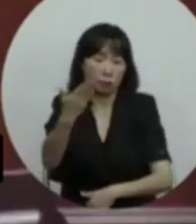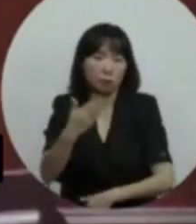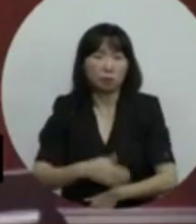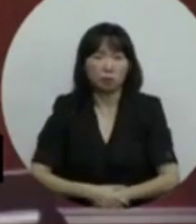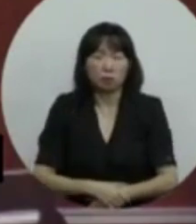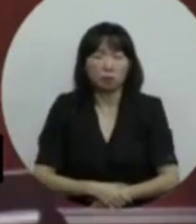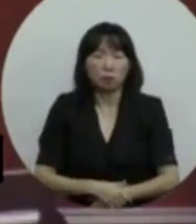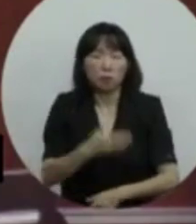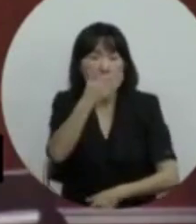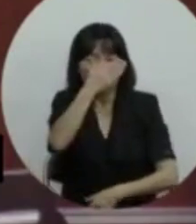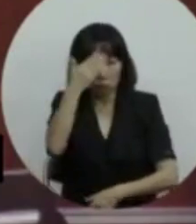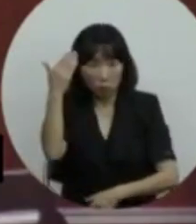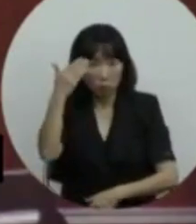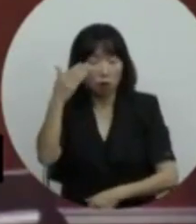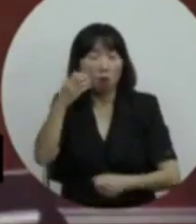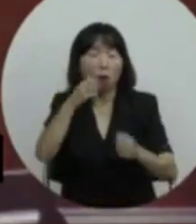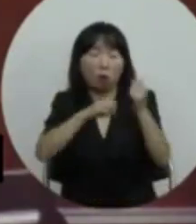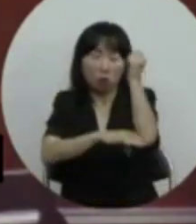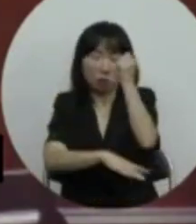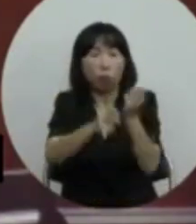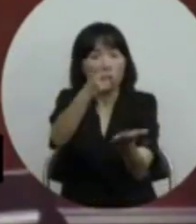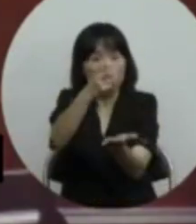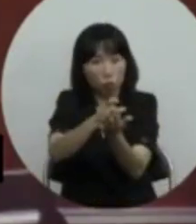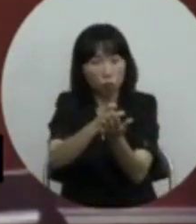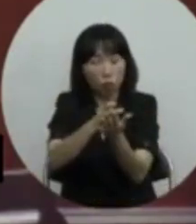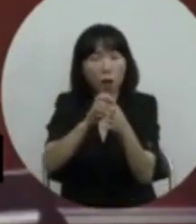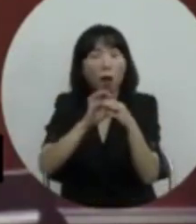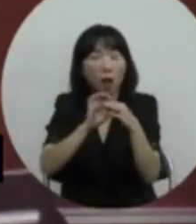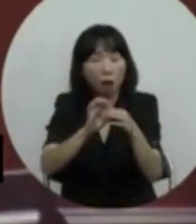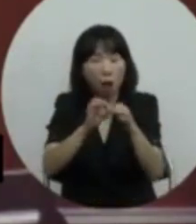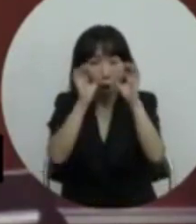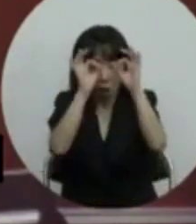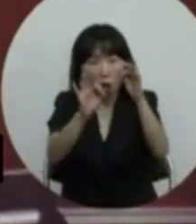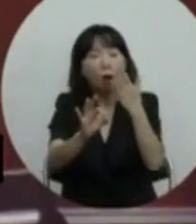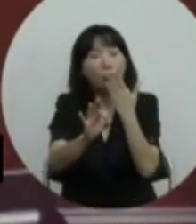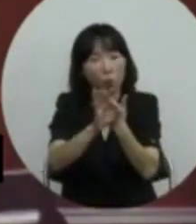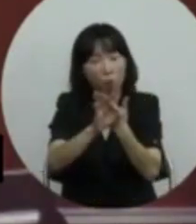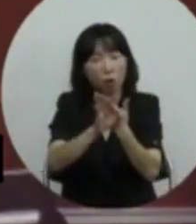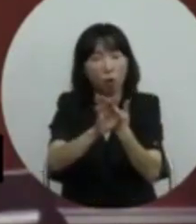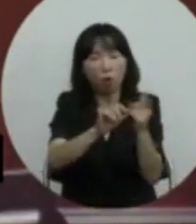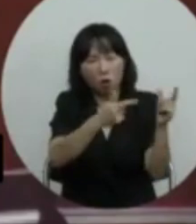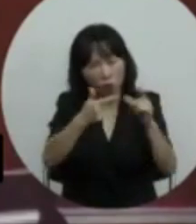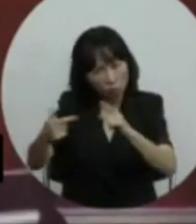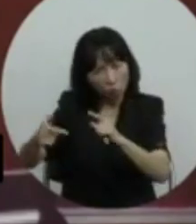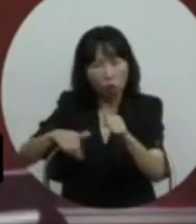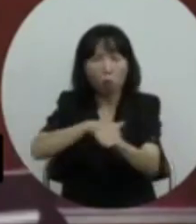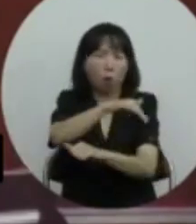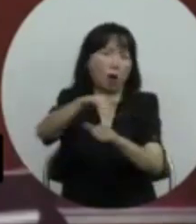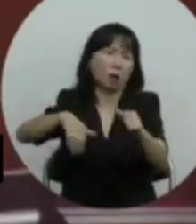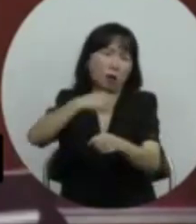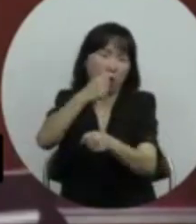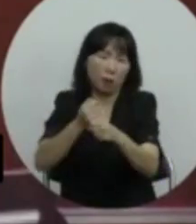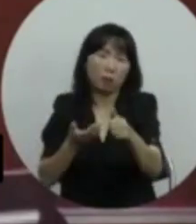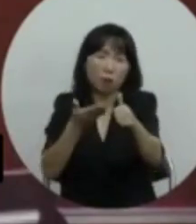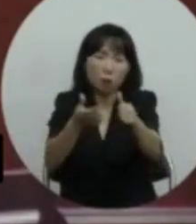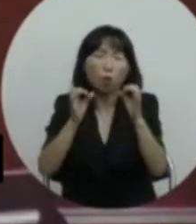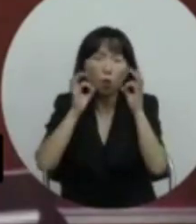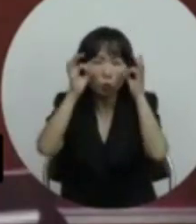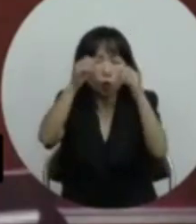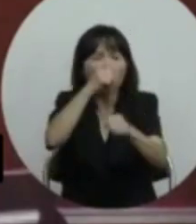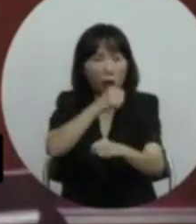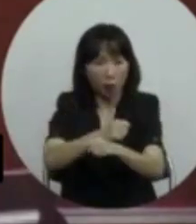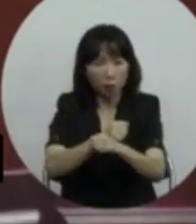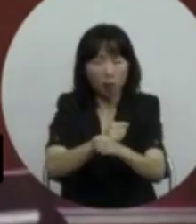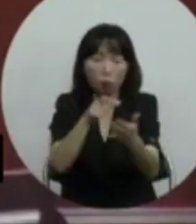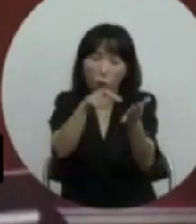기본조례에 의하면 시장은 청년 정책의 추진을 위해 경제, 사회, 교육, 문화적 환경을 마련하고 노력하여야